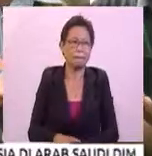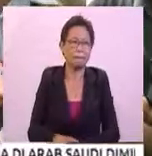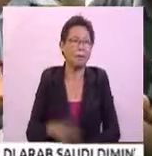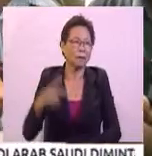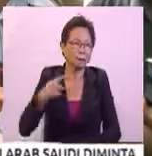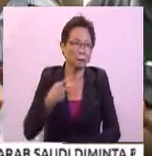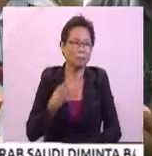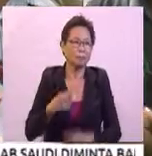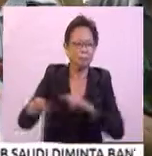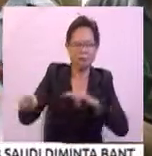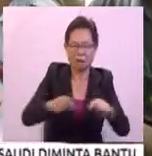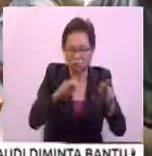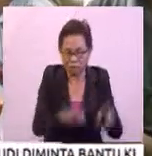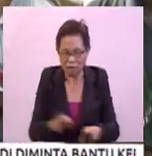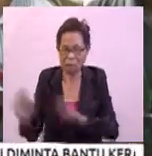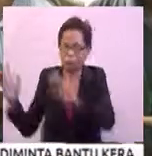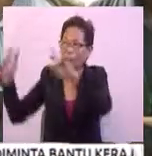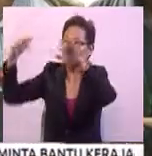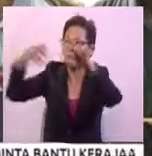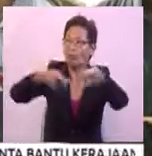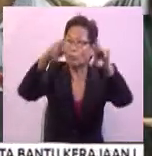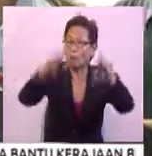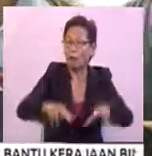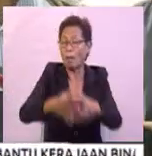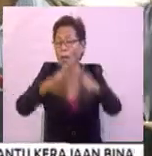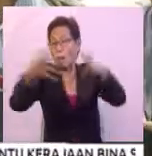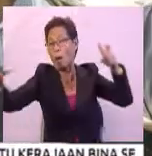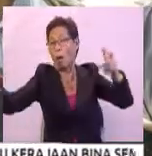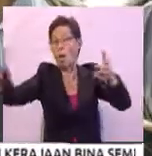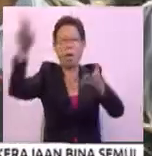Tindakan beliau merancang perhimpunan rakyat besar-besaran dalam